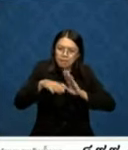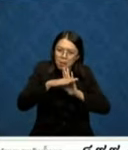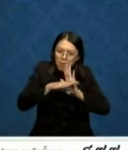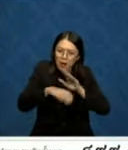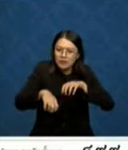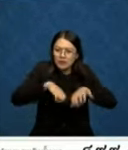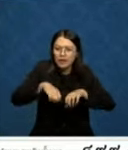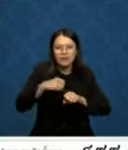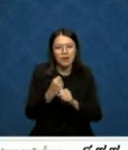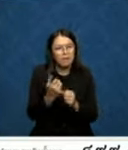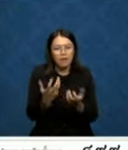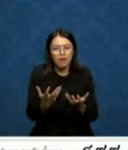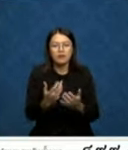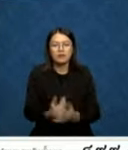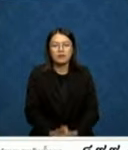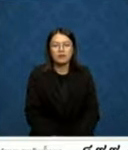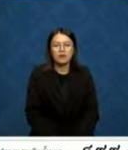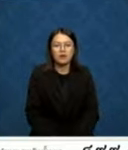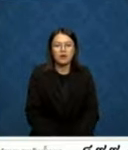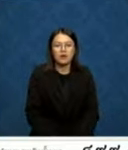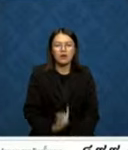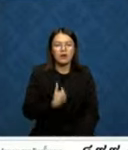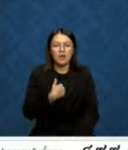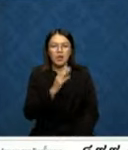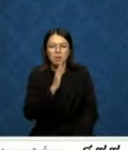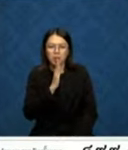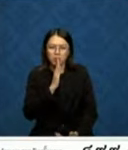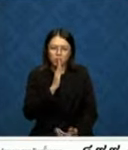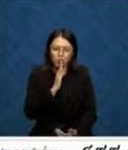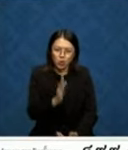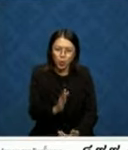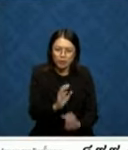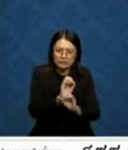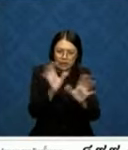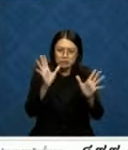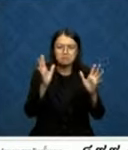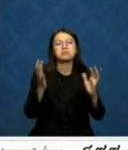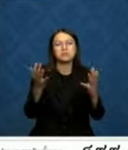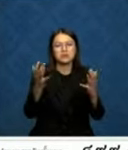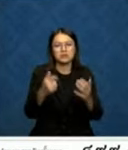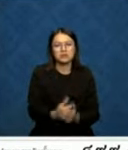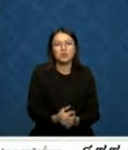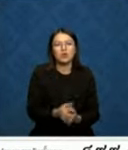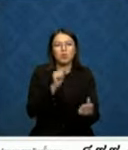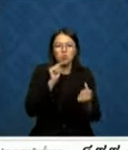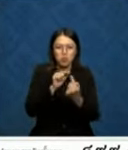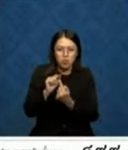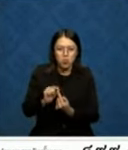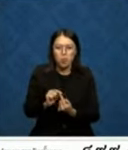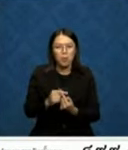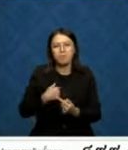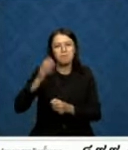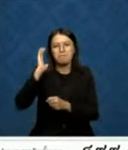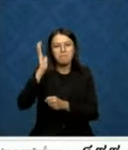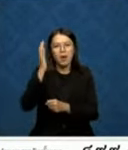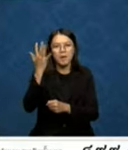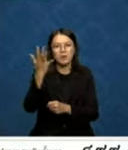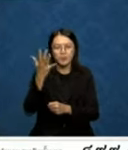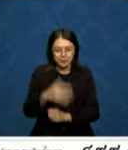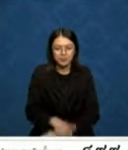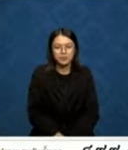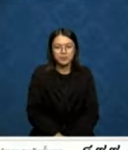การจัดทำรัฐงบประมาณที่ไม่ตรงไปตรงมาเรื่องนี้ความเหมาะควรผมจะไม่อภิปราย